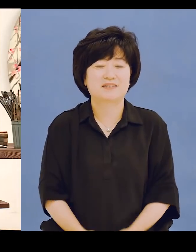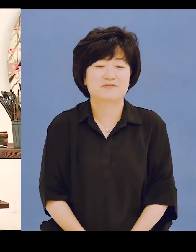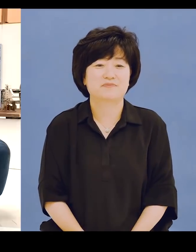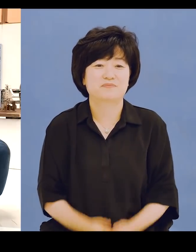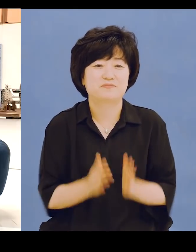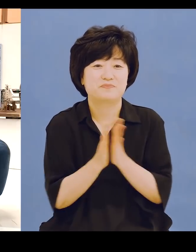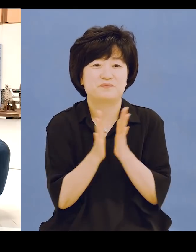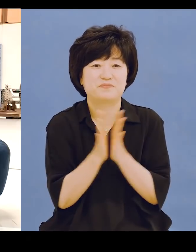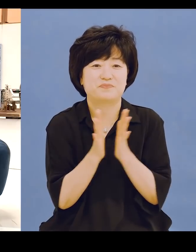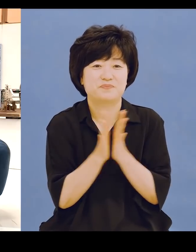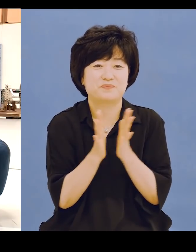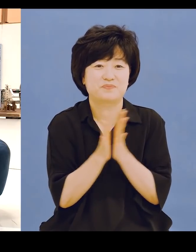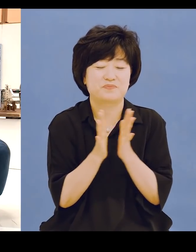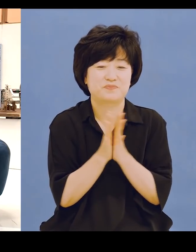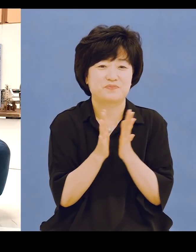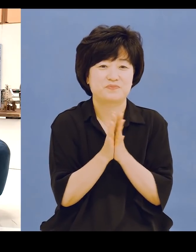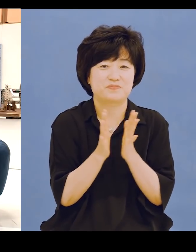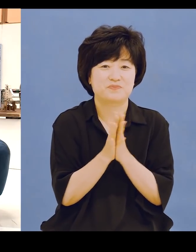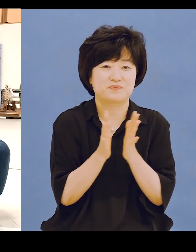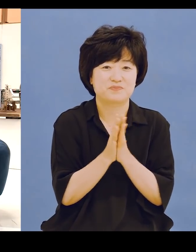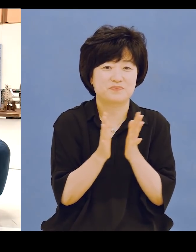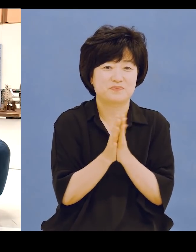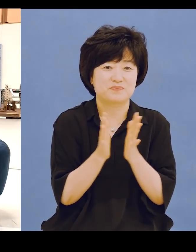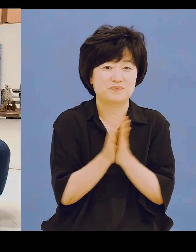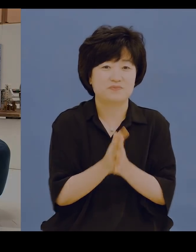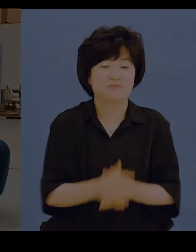기도하겠습니다. 사랑합니다.